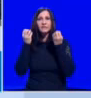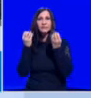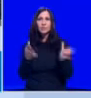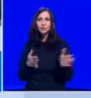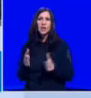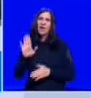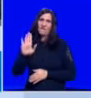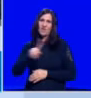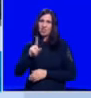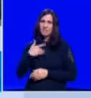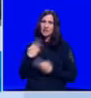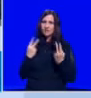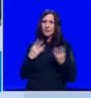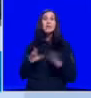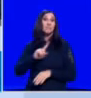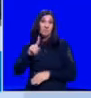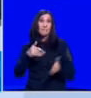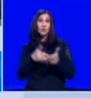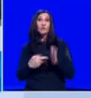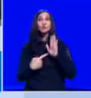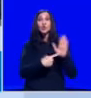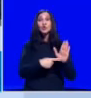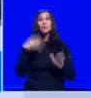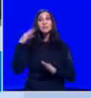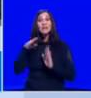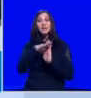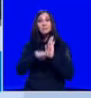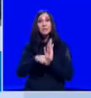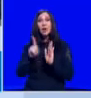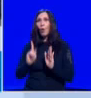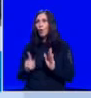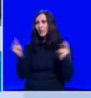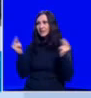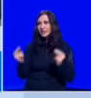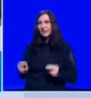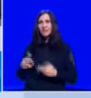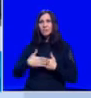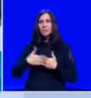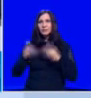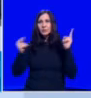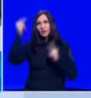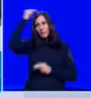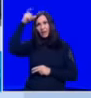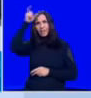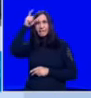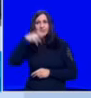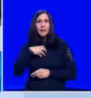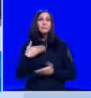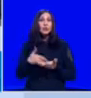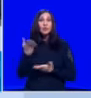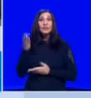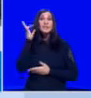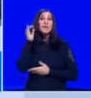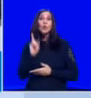разбрахте или не пожелахте да ме разберете? Не, напротив, той е посочен от президента в списък, който е на практика съставен от ППДБ, ДПС и ГЕРБ. Защото тези имена, които са